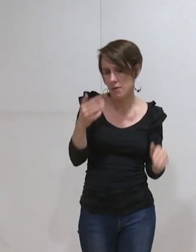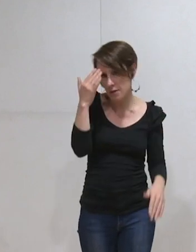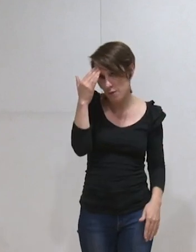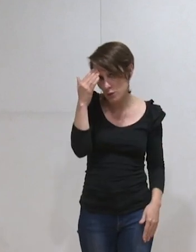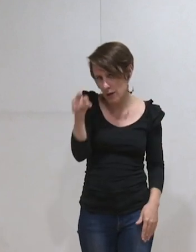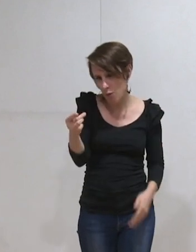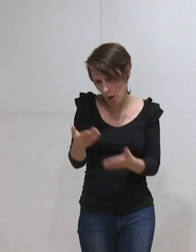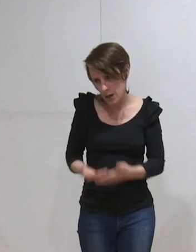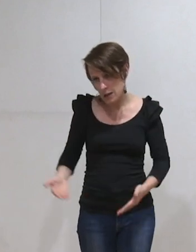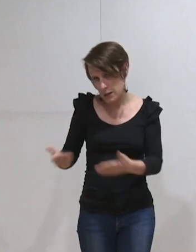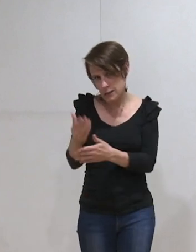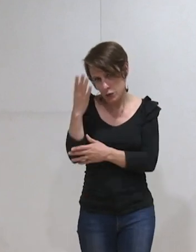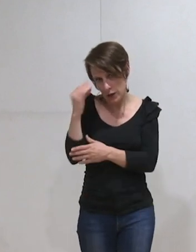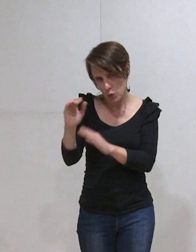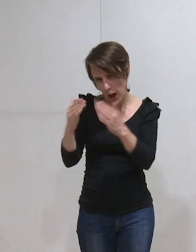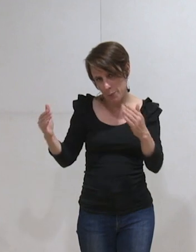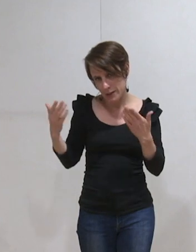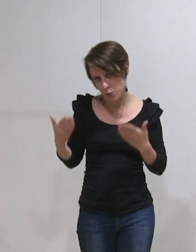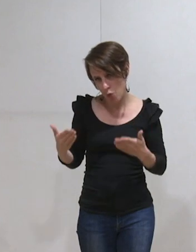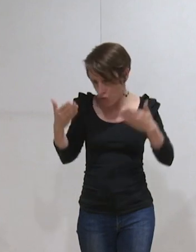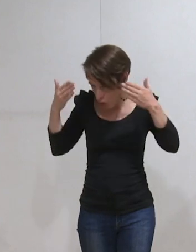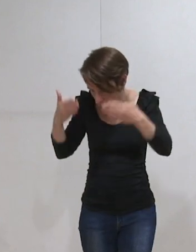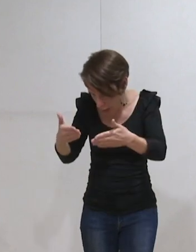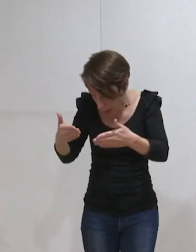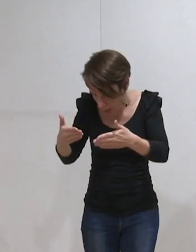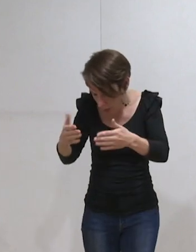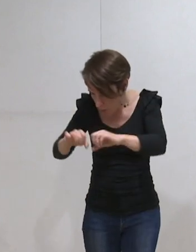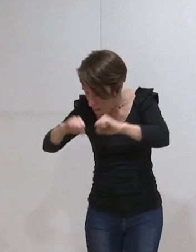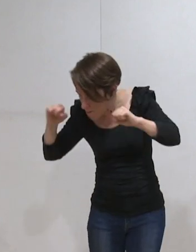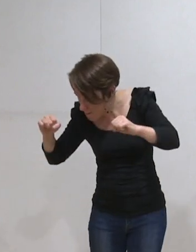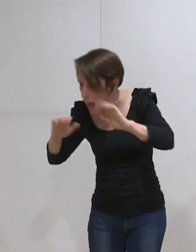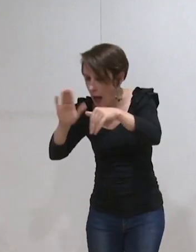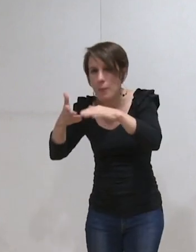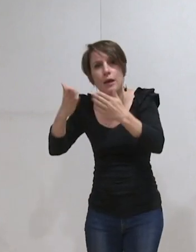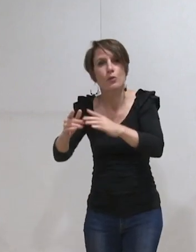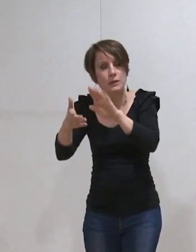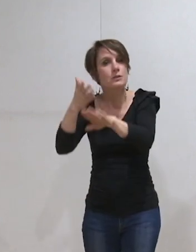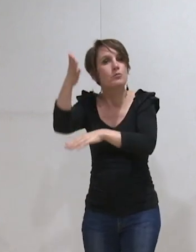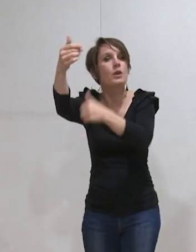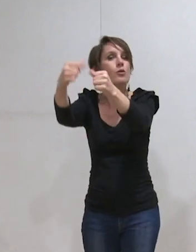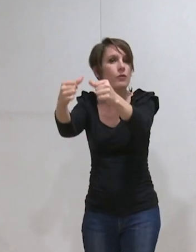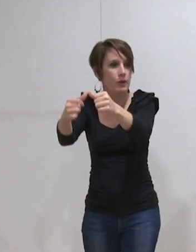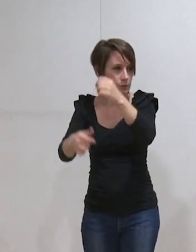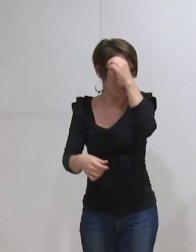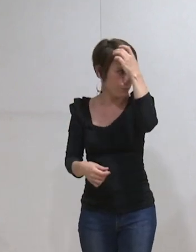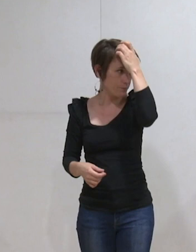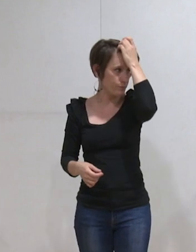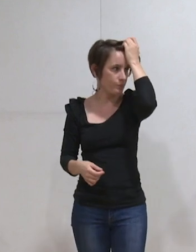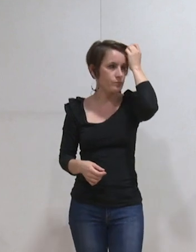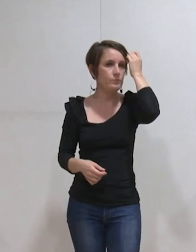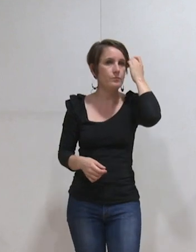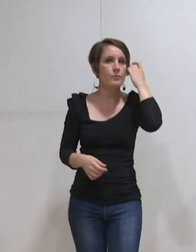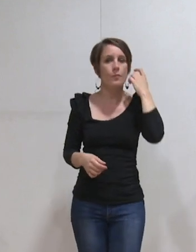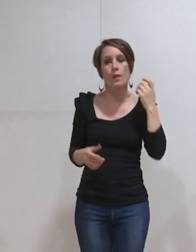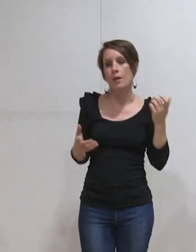alpexo aujourd'hui avant de se décider sur ce que l'on fait et il est